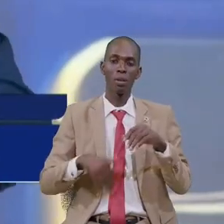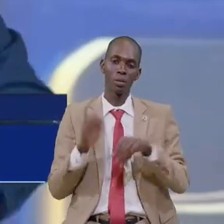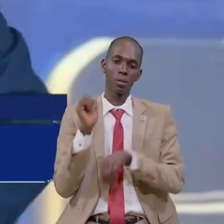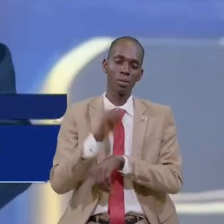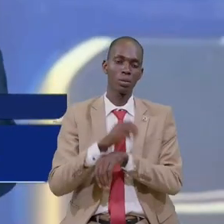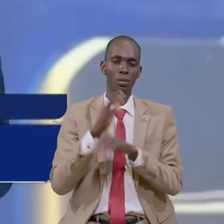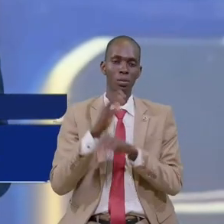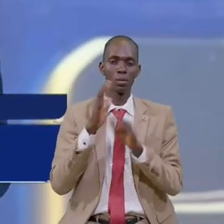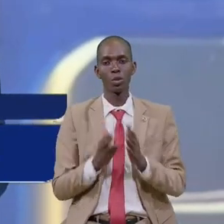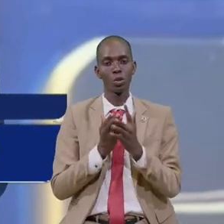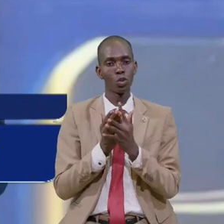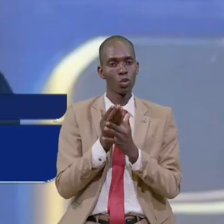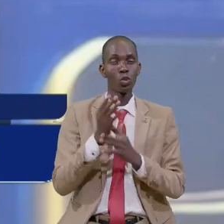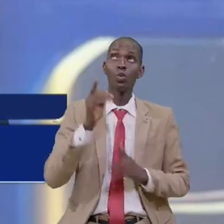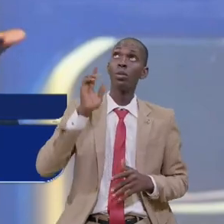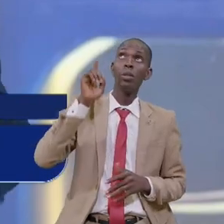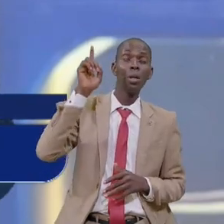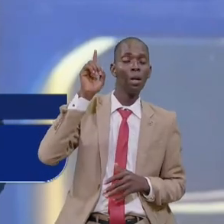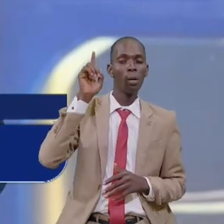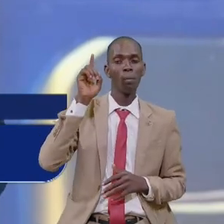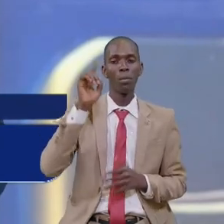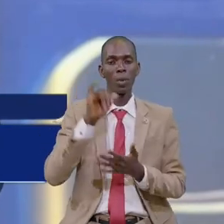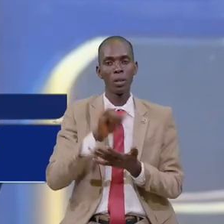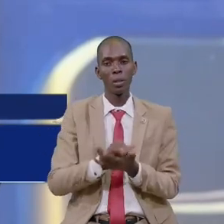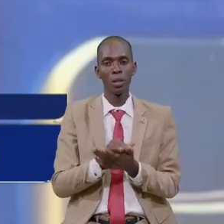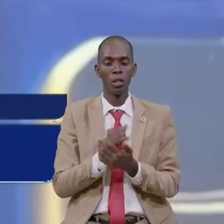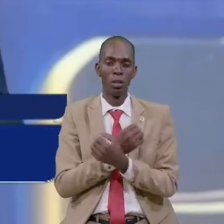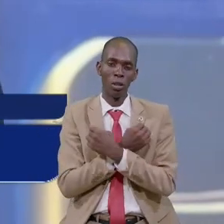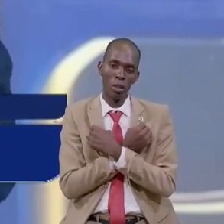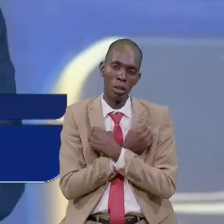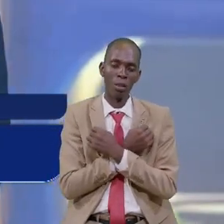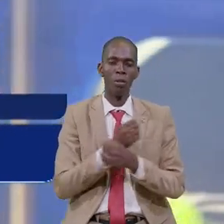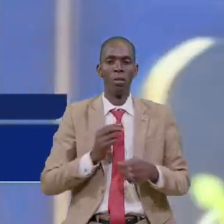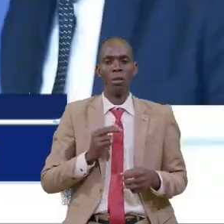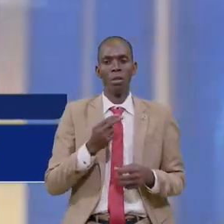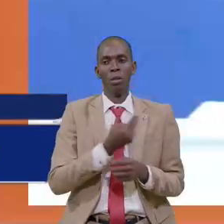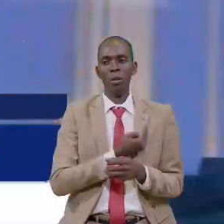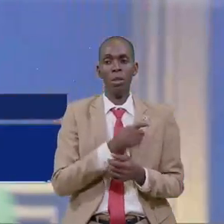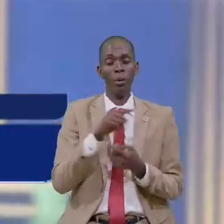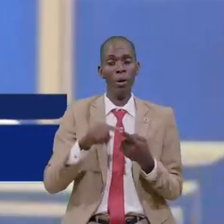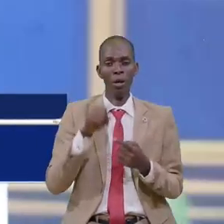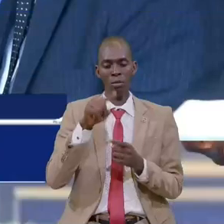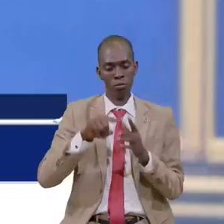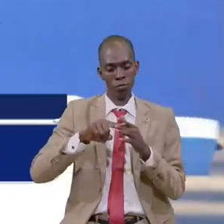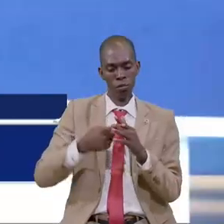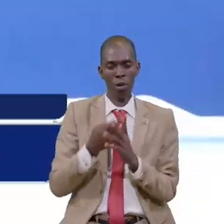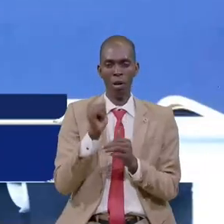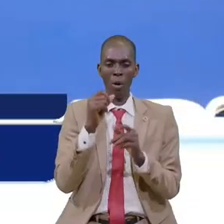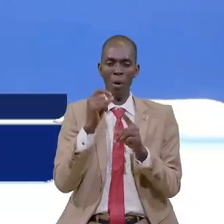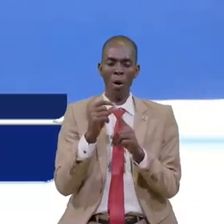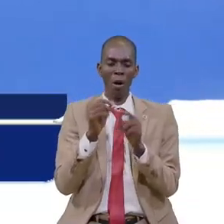vainqueurs. Romains 8, 37, par celui qui nous a aimés. Quand vous commencez une